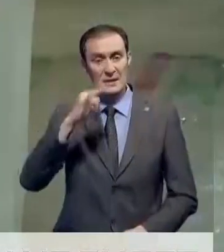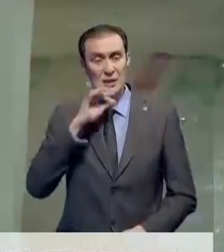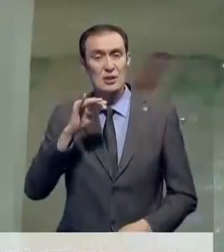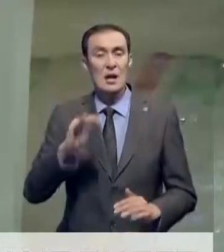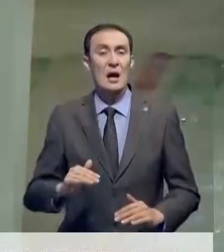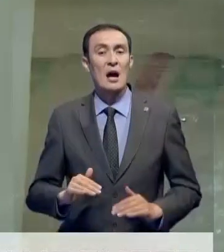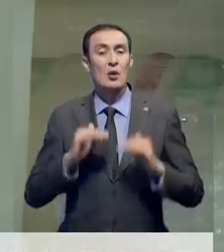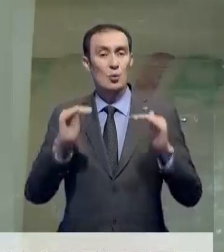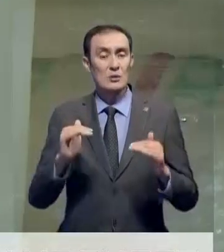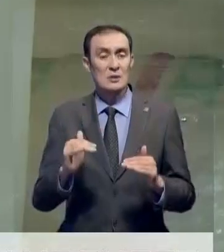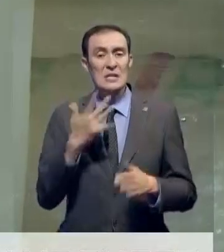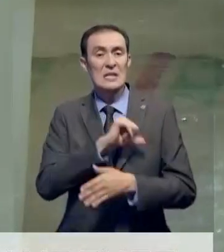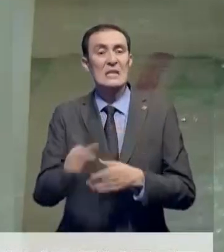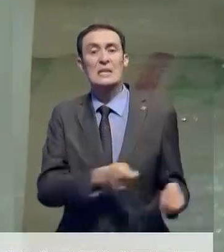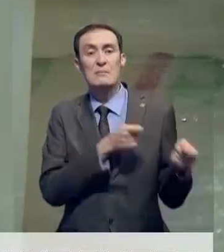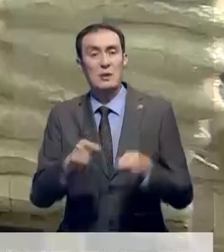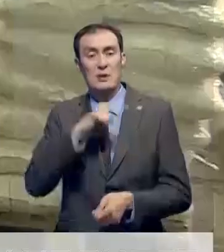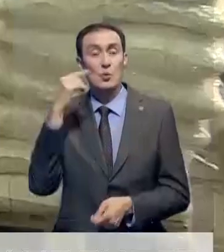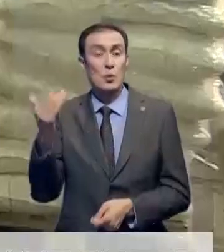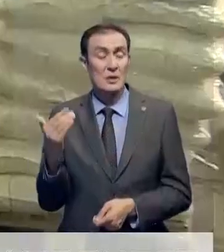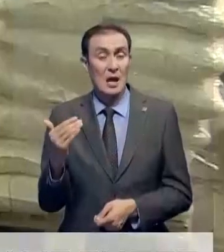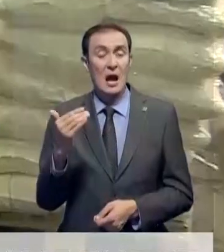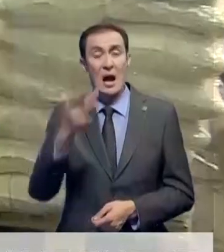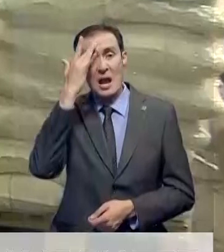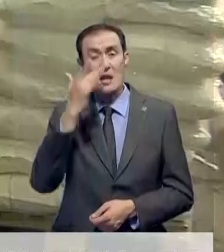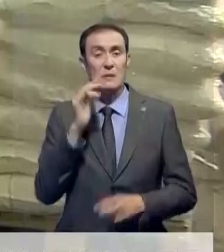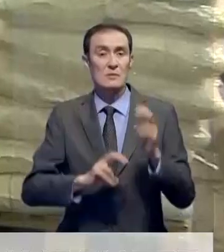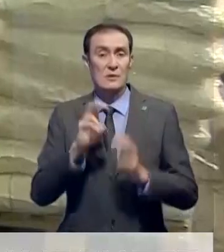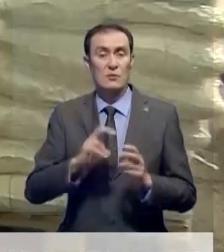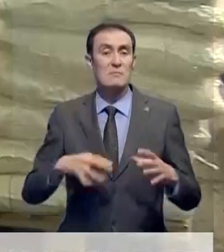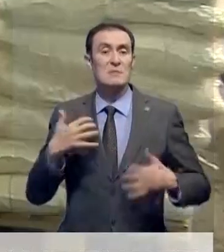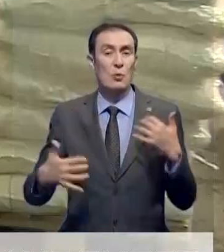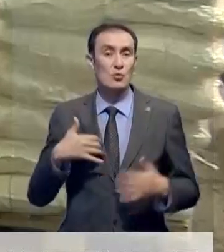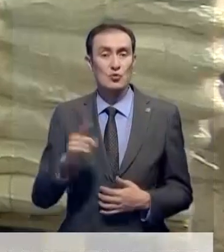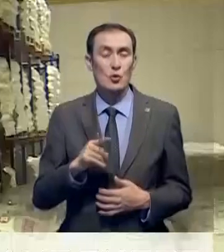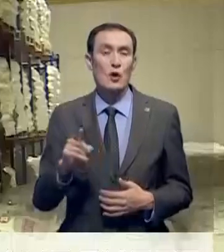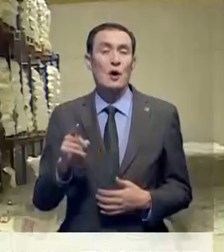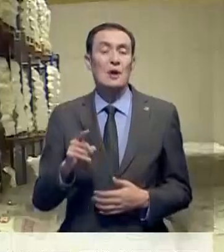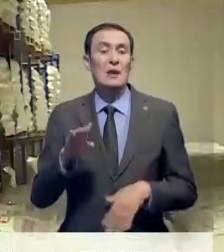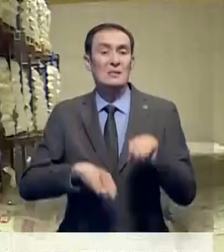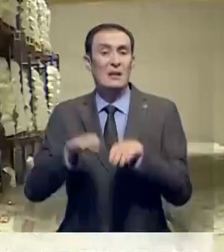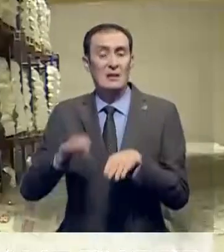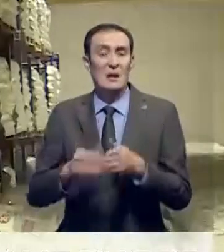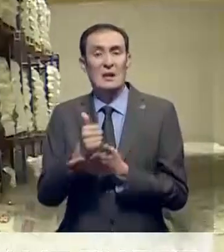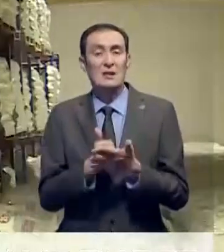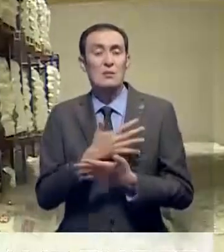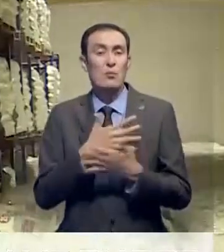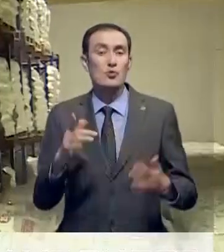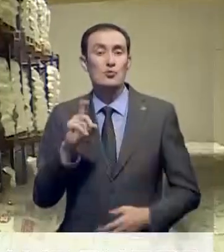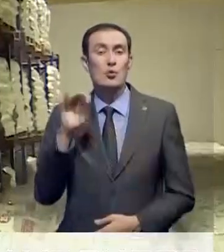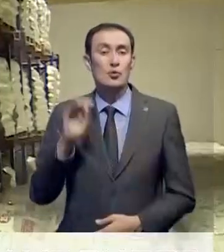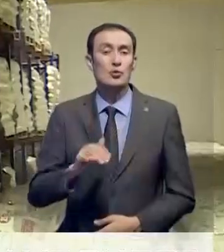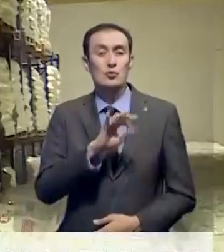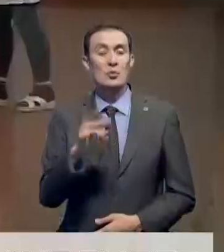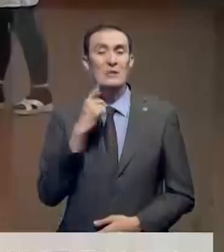и отметили рост его импорта из России. А летом заводы забили тревогу, заявив, что на складах хранится свыше 100